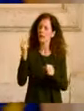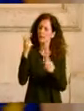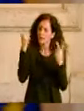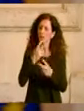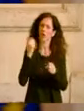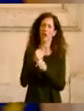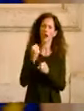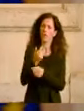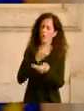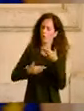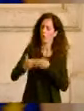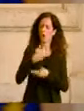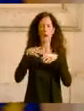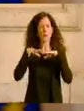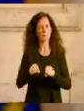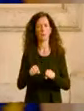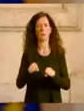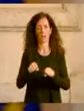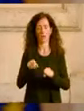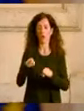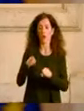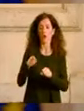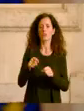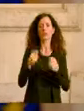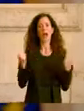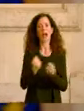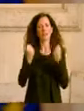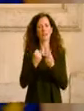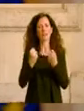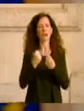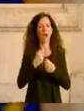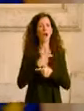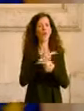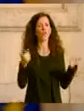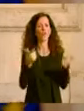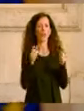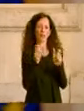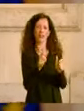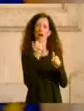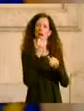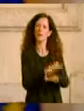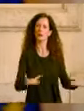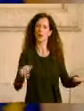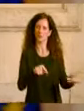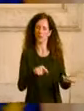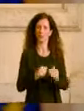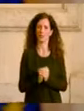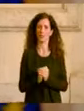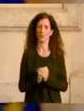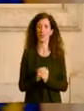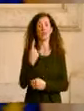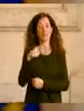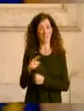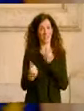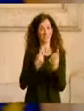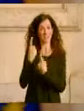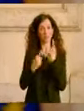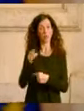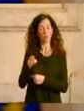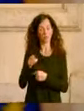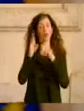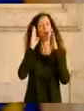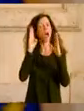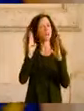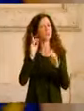proficuamente all'elaborazione di questo ventaglio di attività e di offerte. Anche in questo caso, attenzione, le